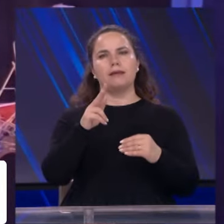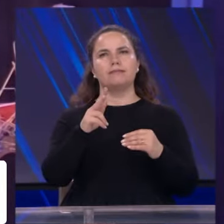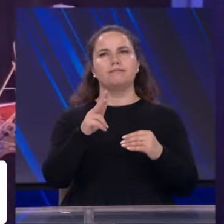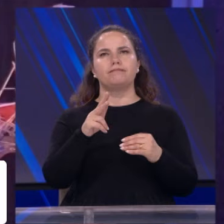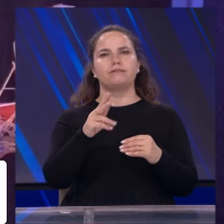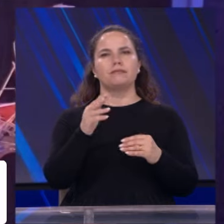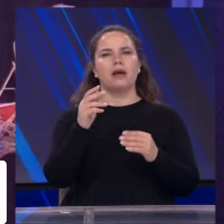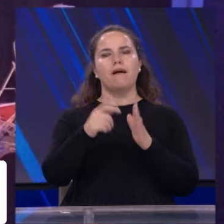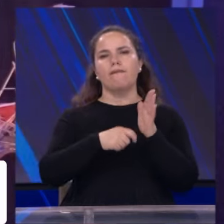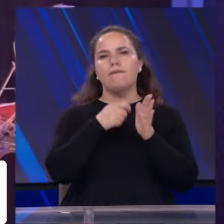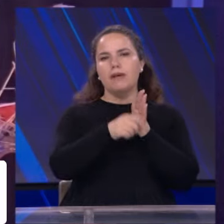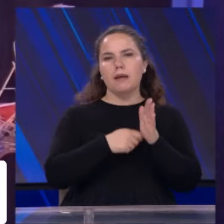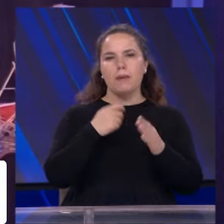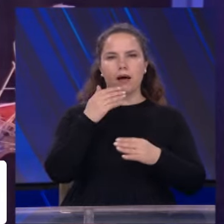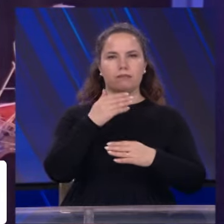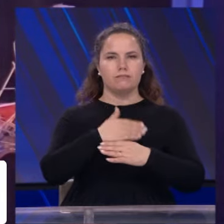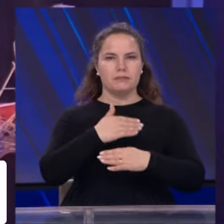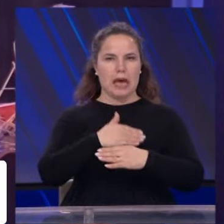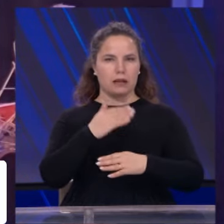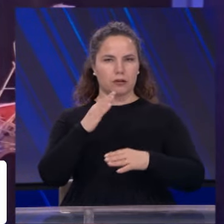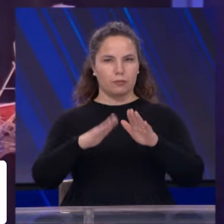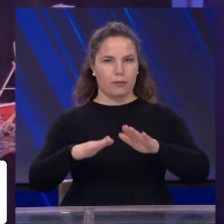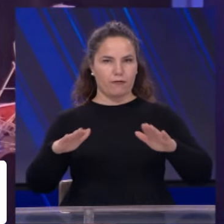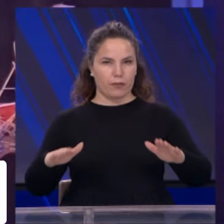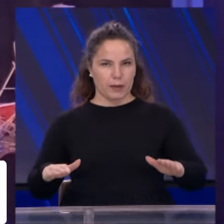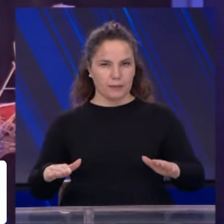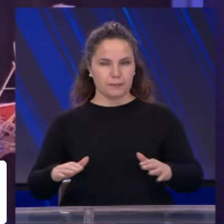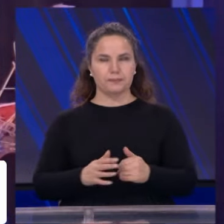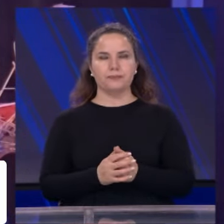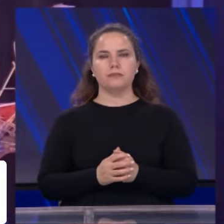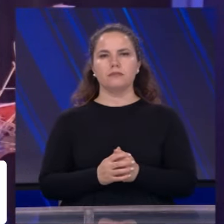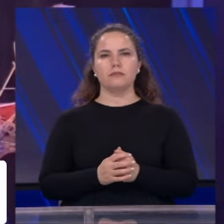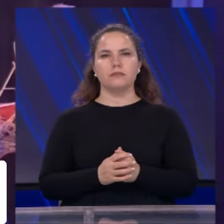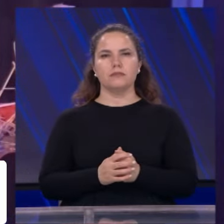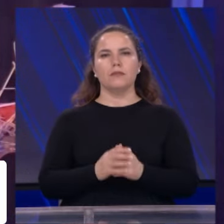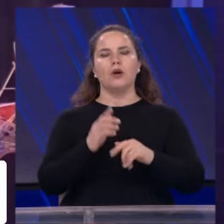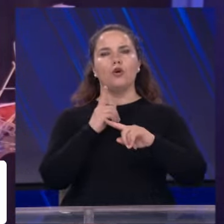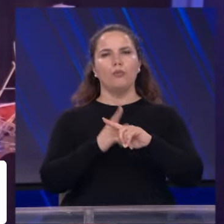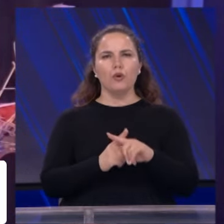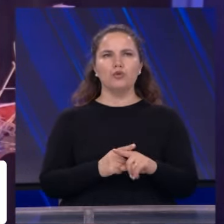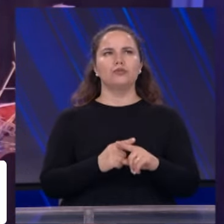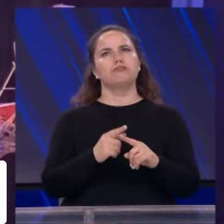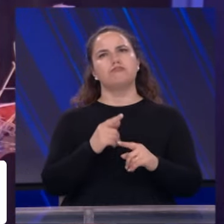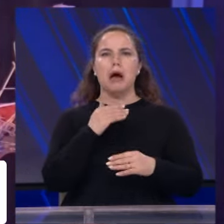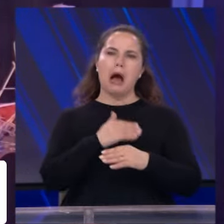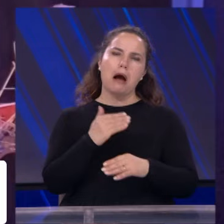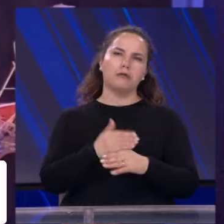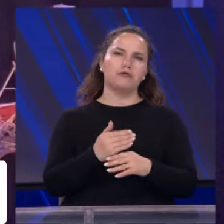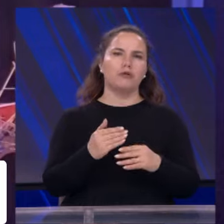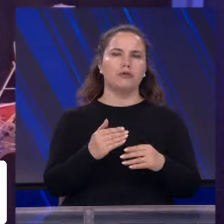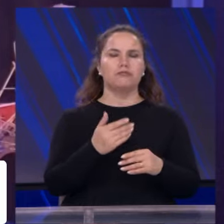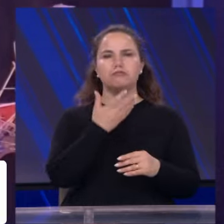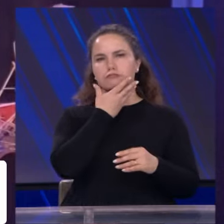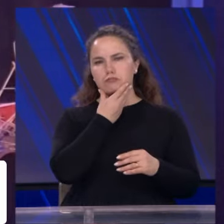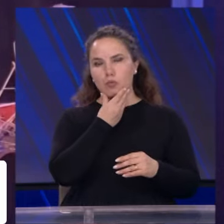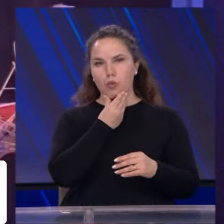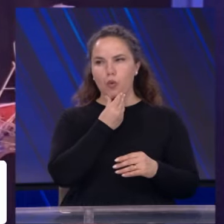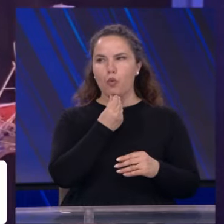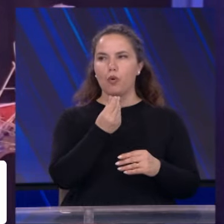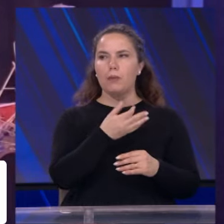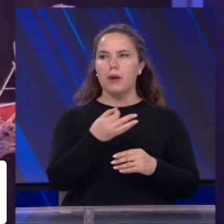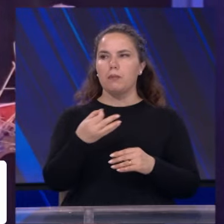nga Zoti Andi Costa, dhe në interpretimin e aktorëve të shkëlqyer që unë kam